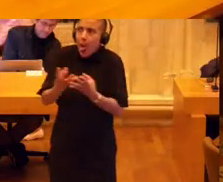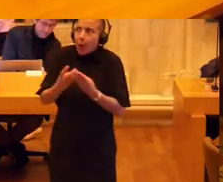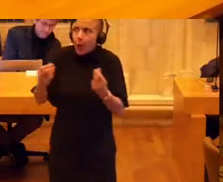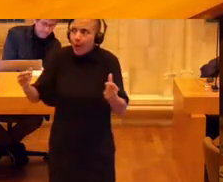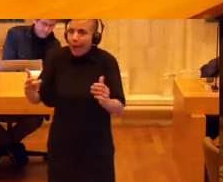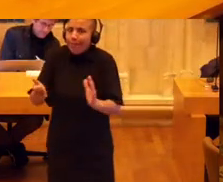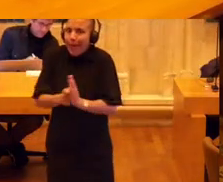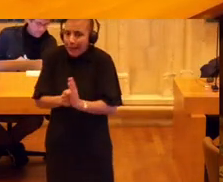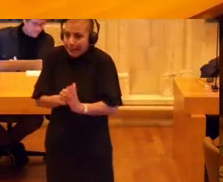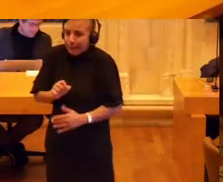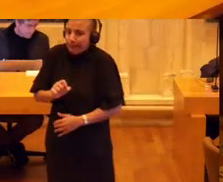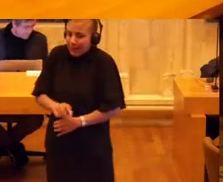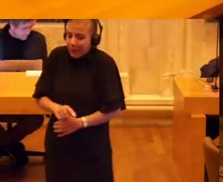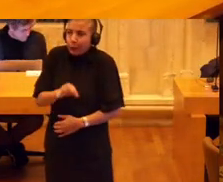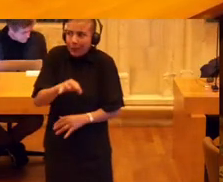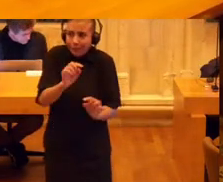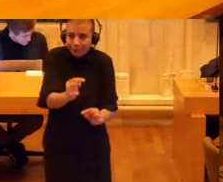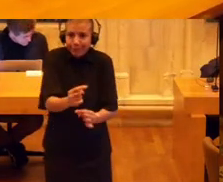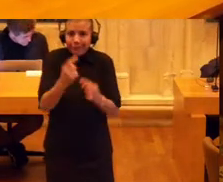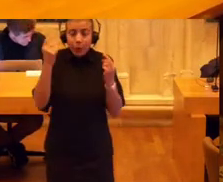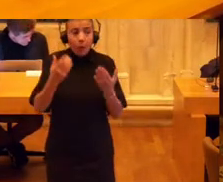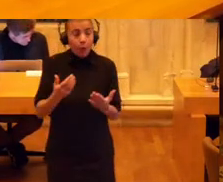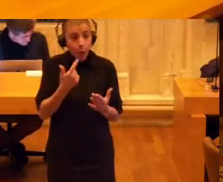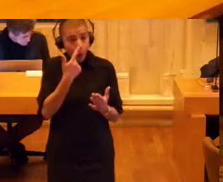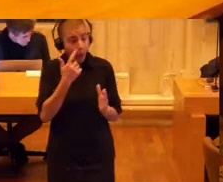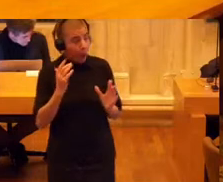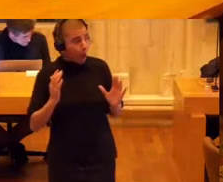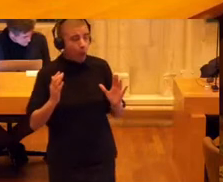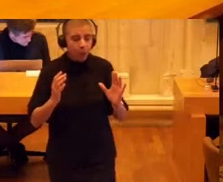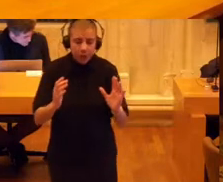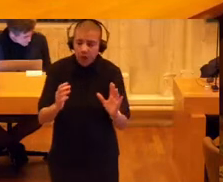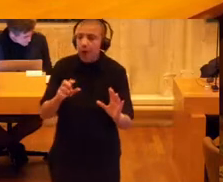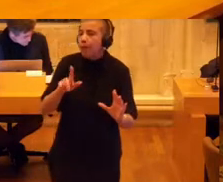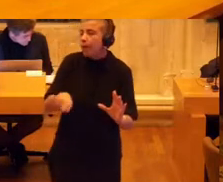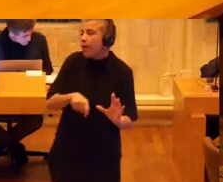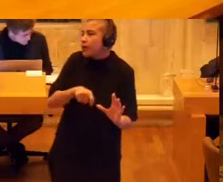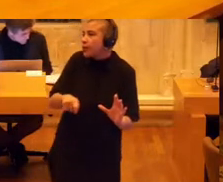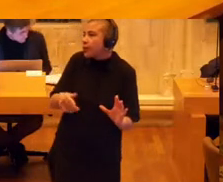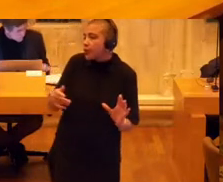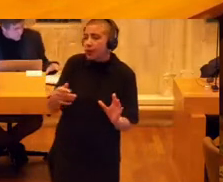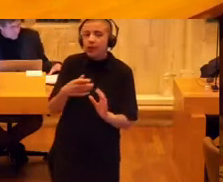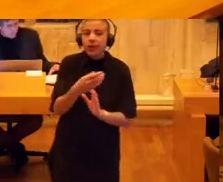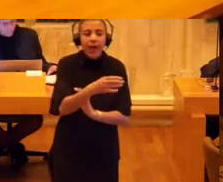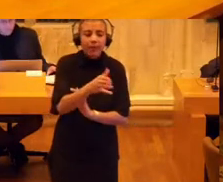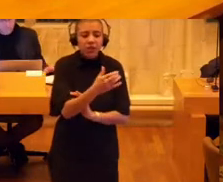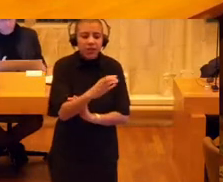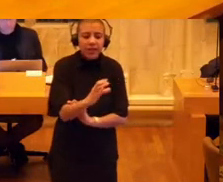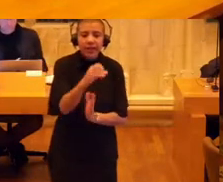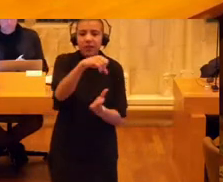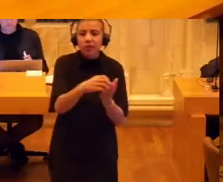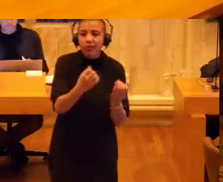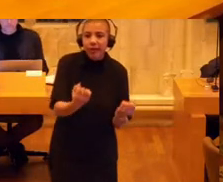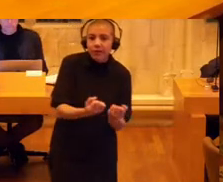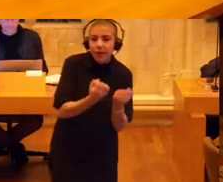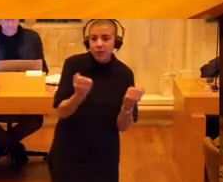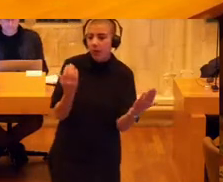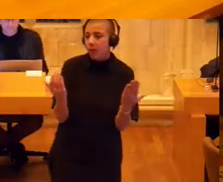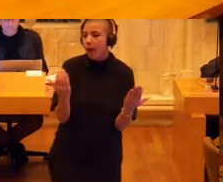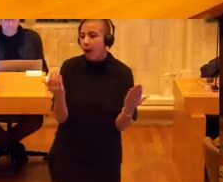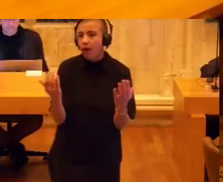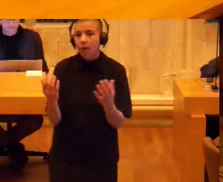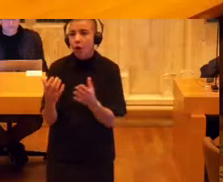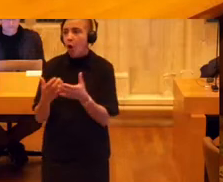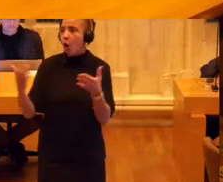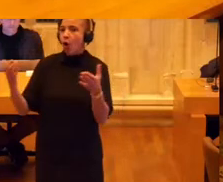Mais bien évidemment qu'il y a une articulation naturelle entre les propositions qui sont portées par nos MJC, centres d'animation, et puis celles qui sont portées par les